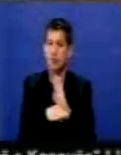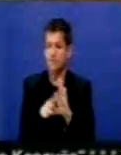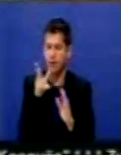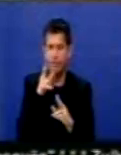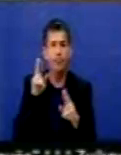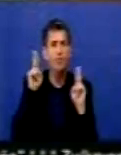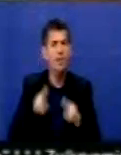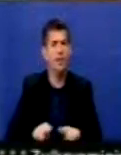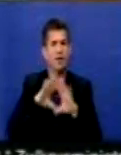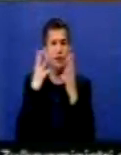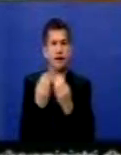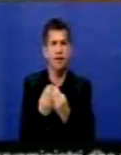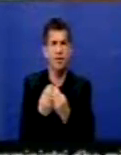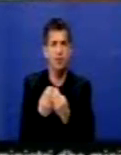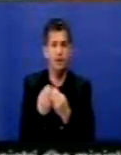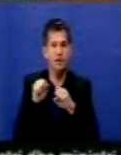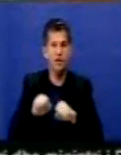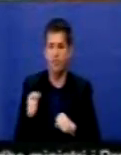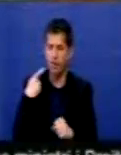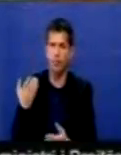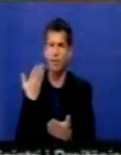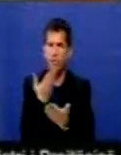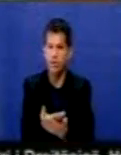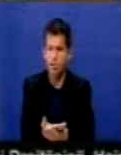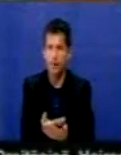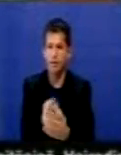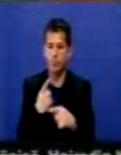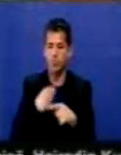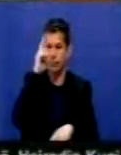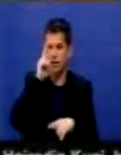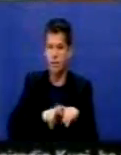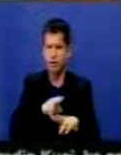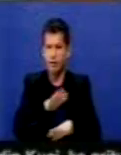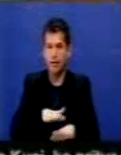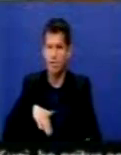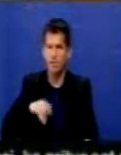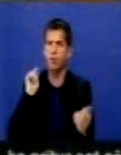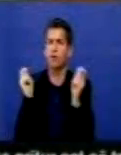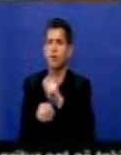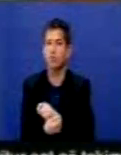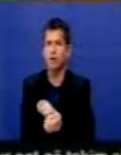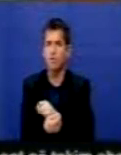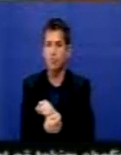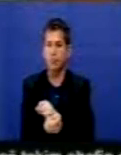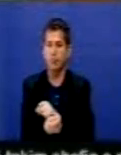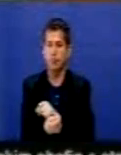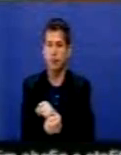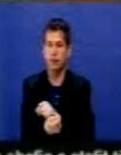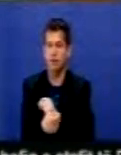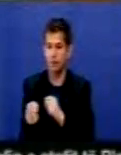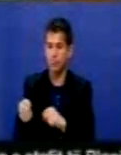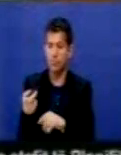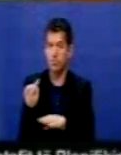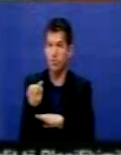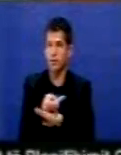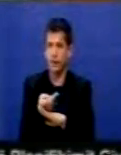së drejtës që qeveria me propozimin e saj dhe vendimin e kuvendit ta ndryshoj statusin e ndërmarrjes shoqërore në atë publike, prandaj